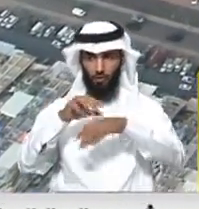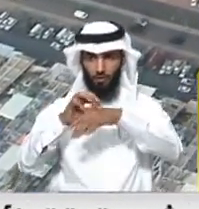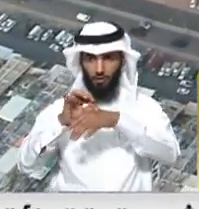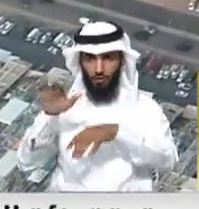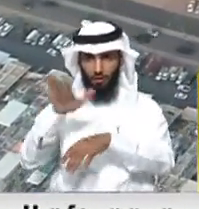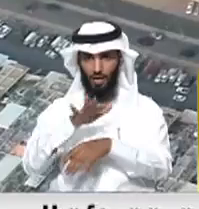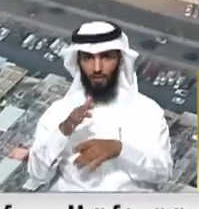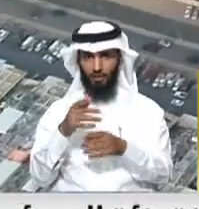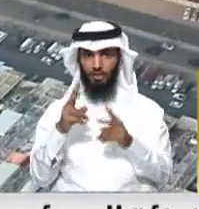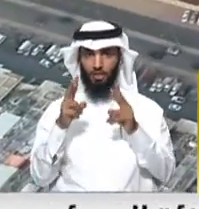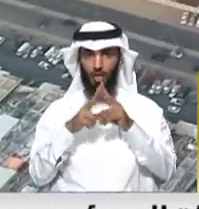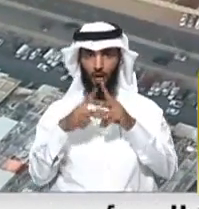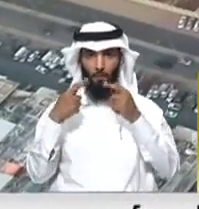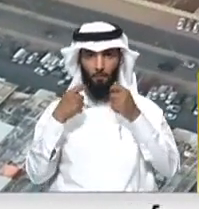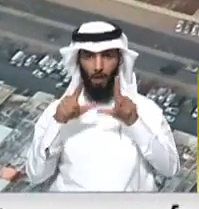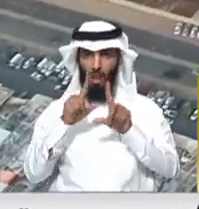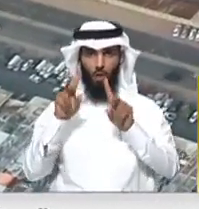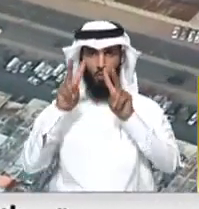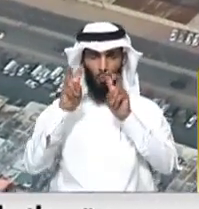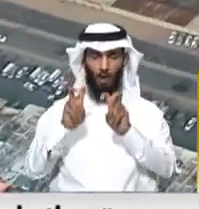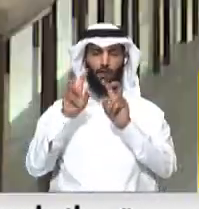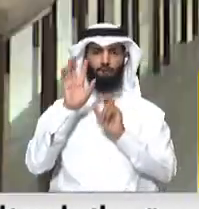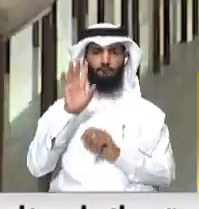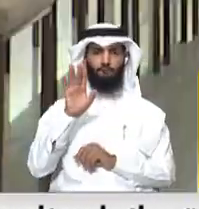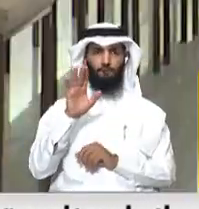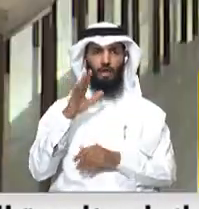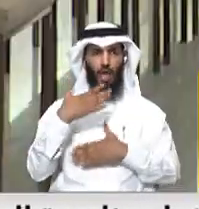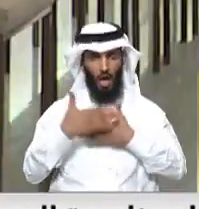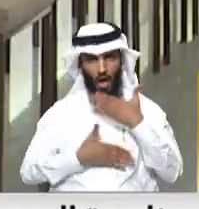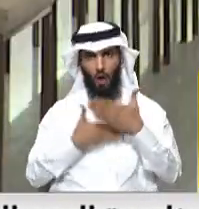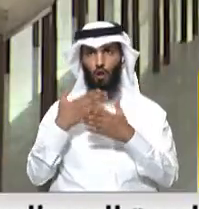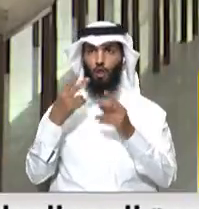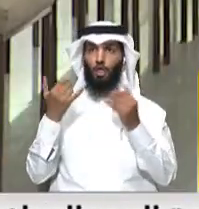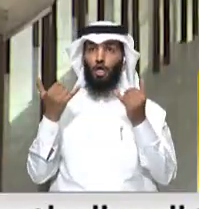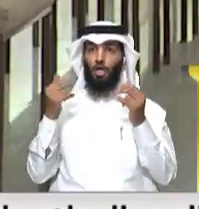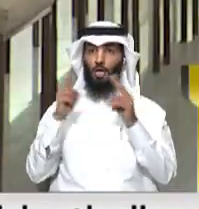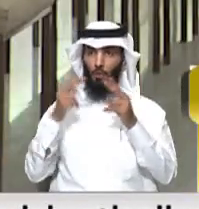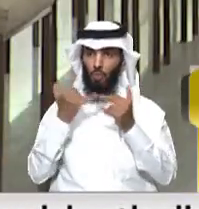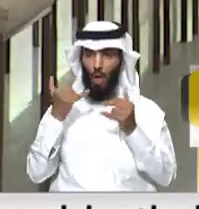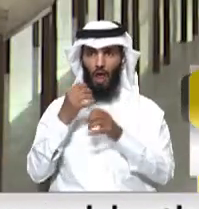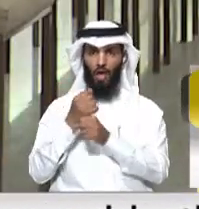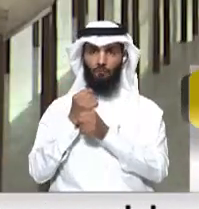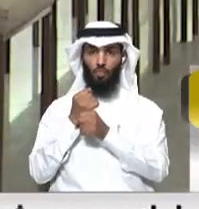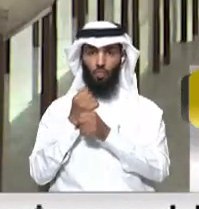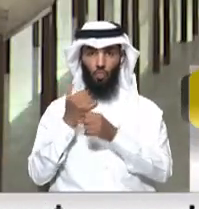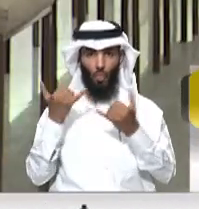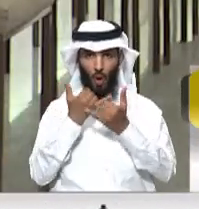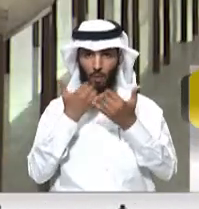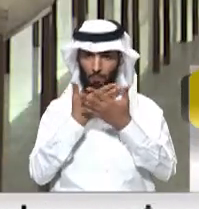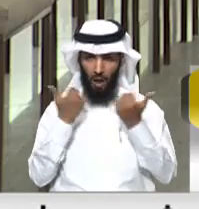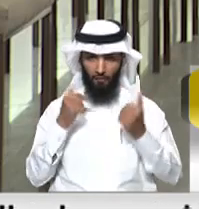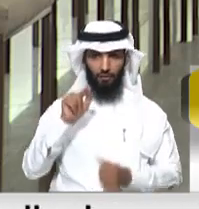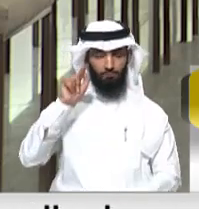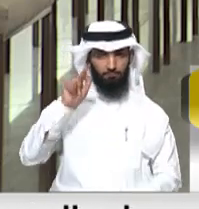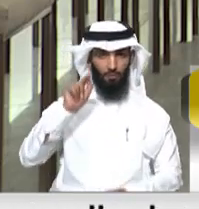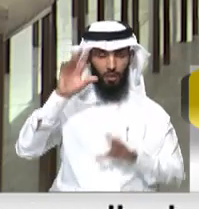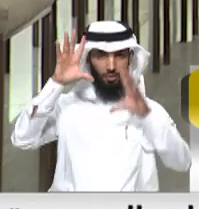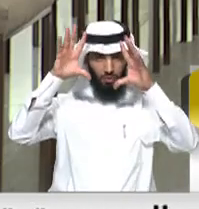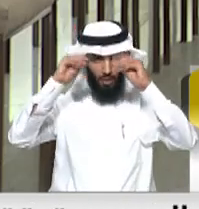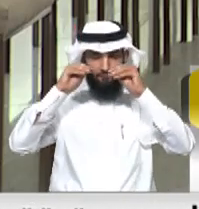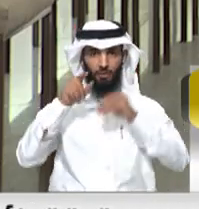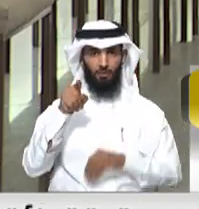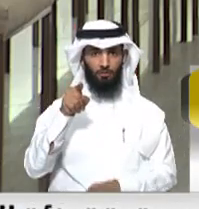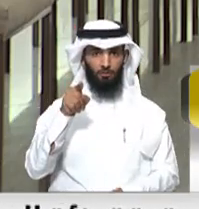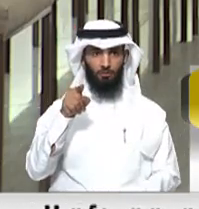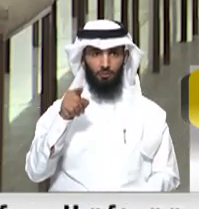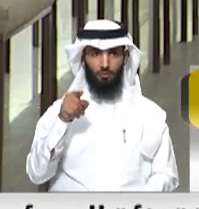بالنسبة للسلوك المجتمعي لاستهلاك الكهرباء والماء، لا شك أن هذا شيء مهم